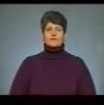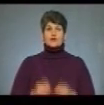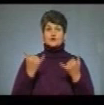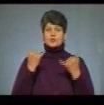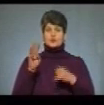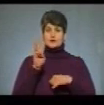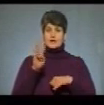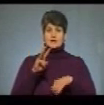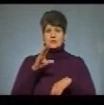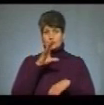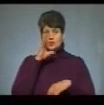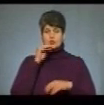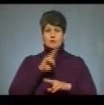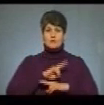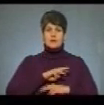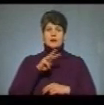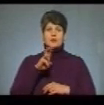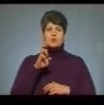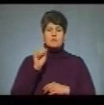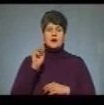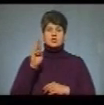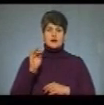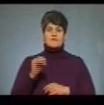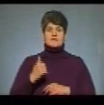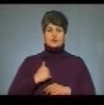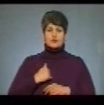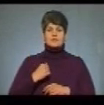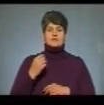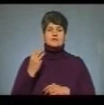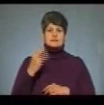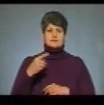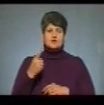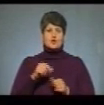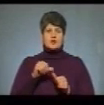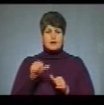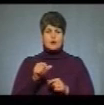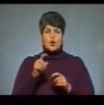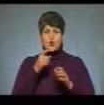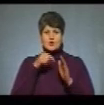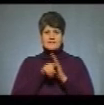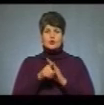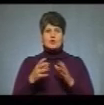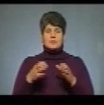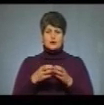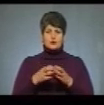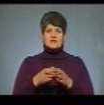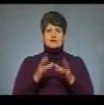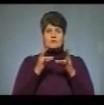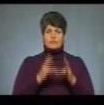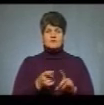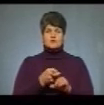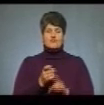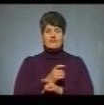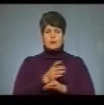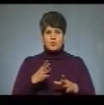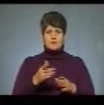Сьогодні о 3-й ночі помер Михайло Башаєв, військовий 131-го окремого розвідувального батальйону, який травмувався внаслідок вибуху гранати в